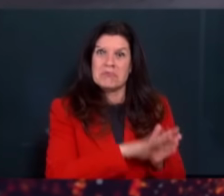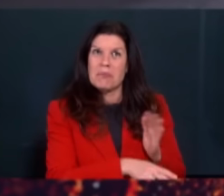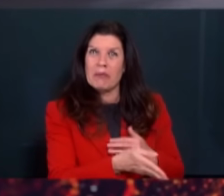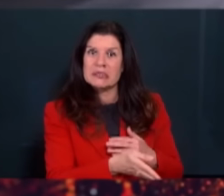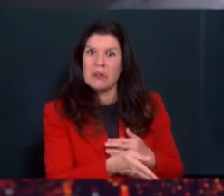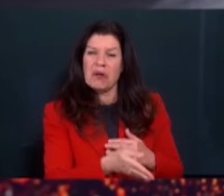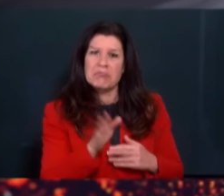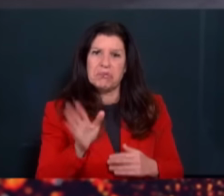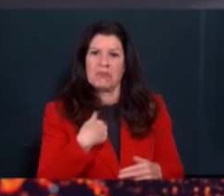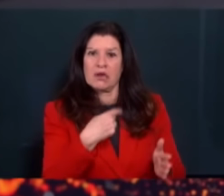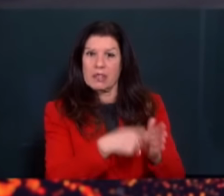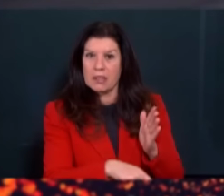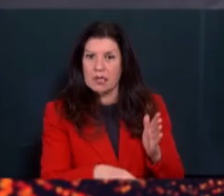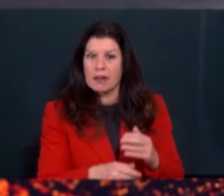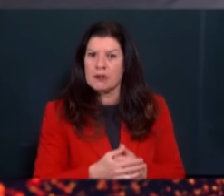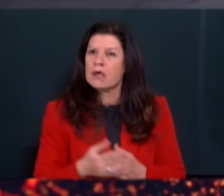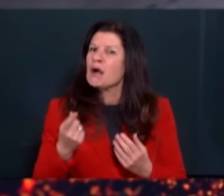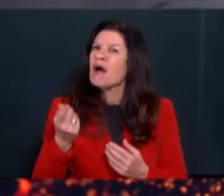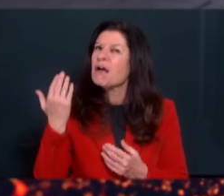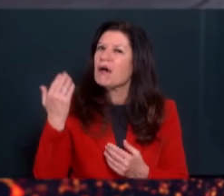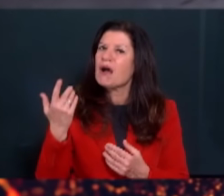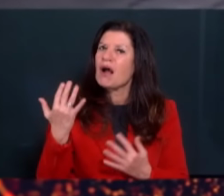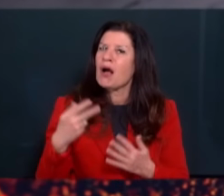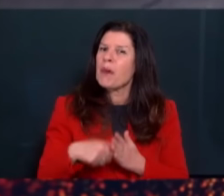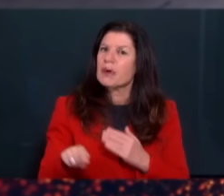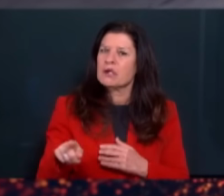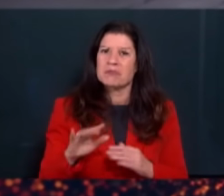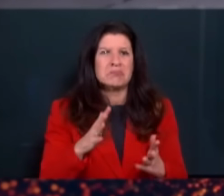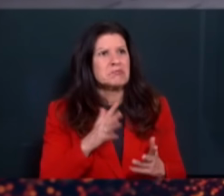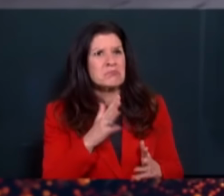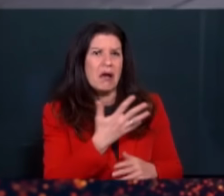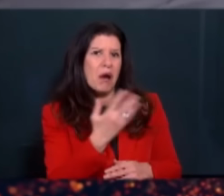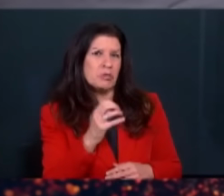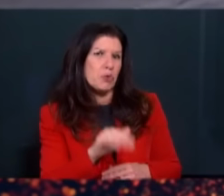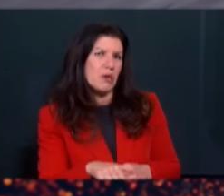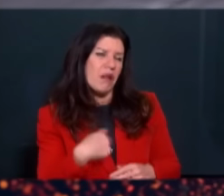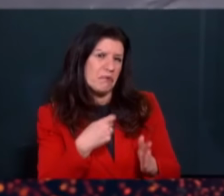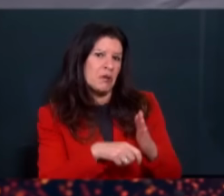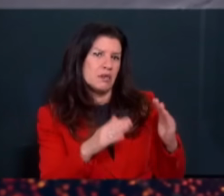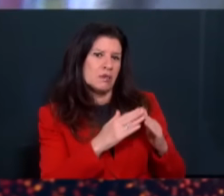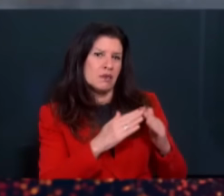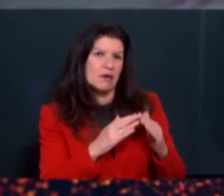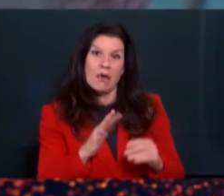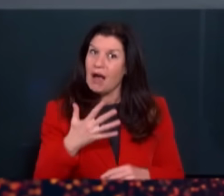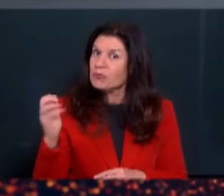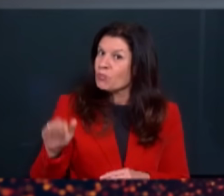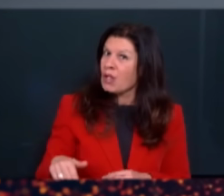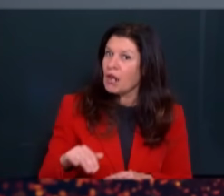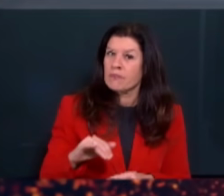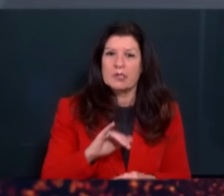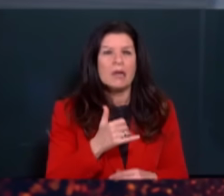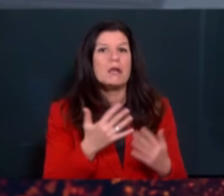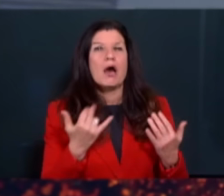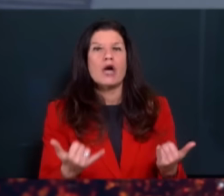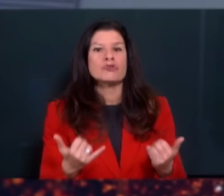90, אז ראיתי פה... וכמה קנית? ב-500,000 שקל, קניתי דירה נחמדה. 500,000 שקל. כמה עולה נגיד פה